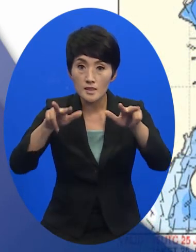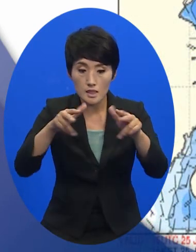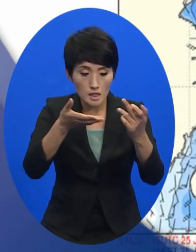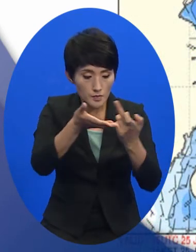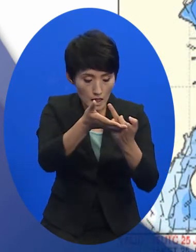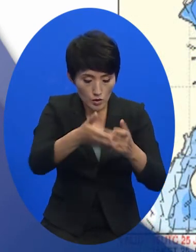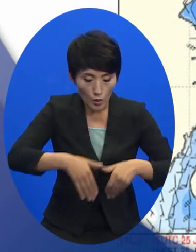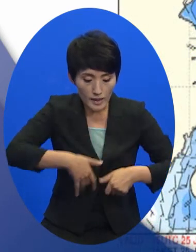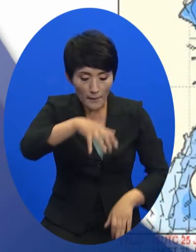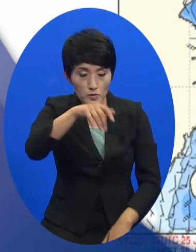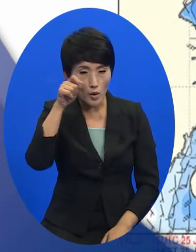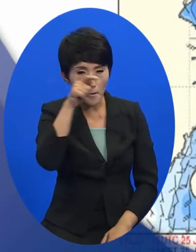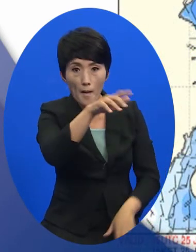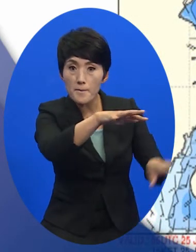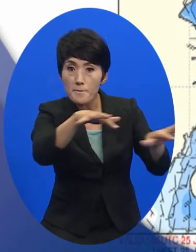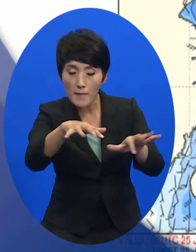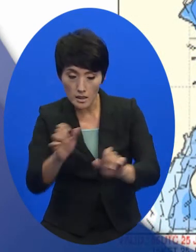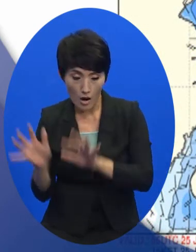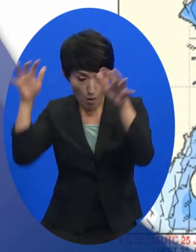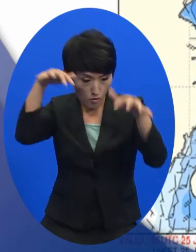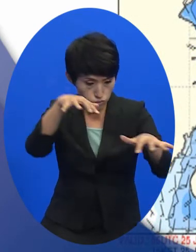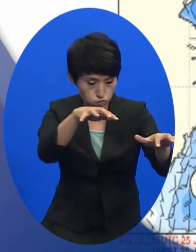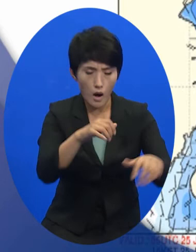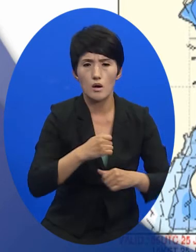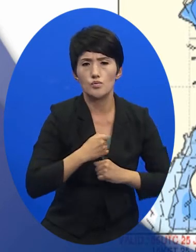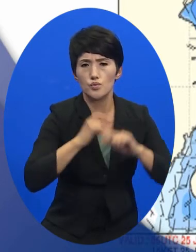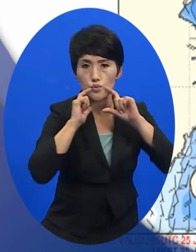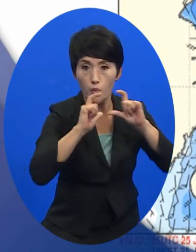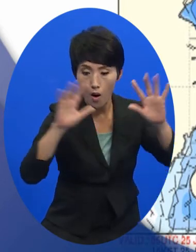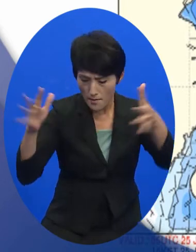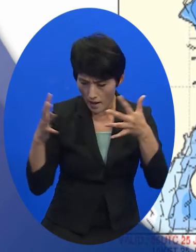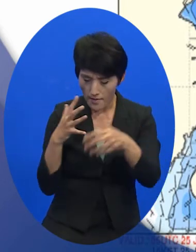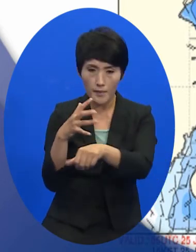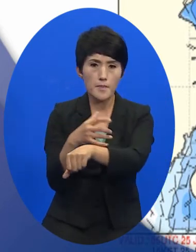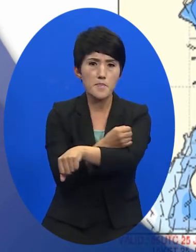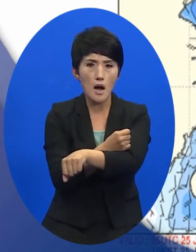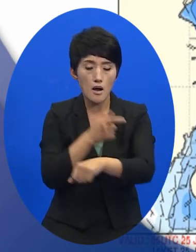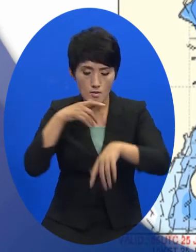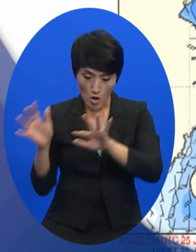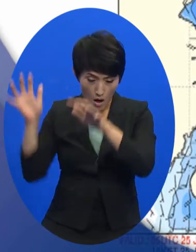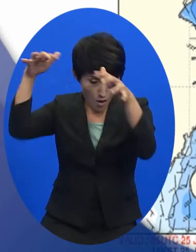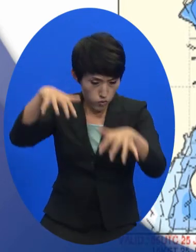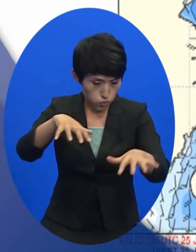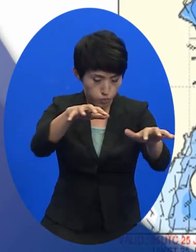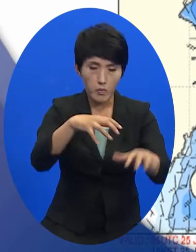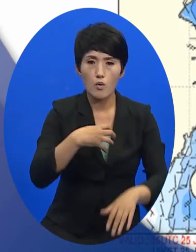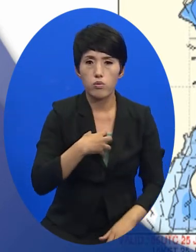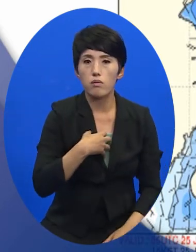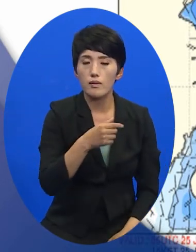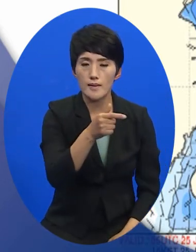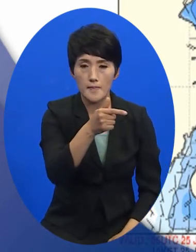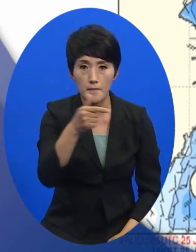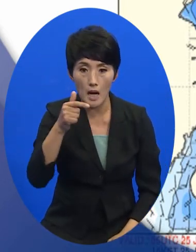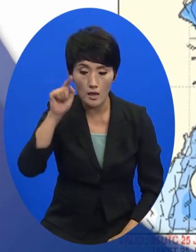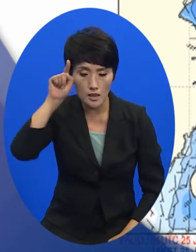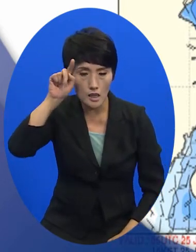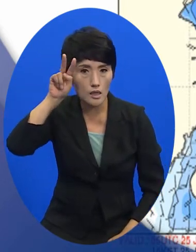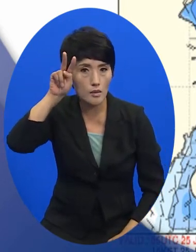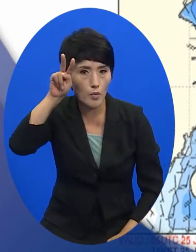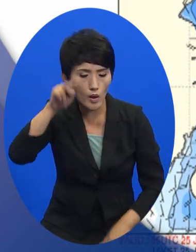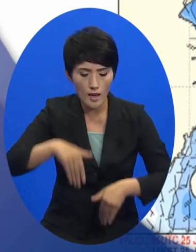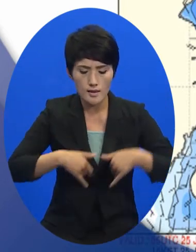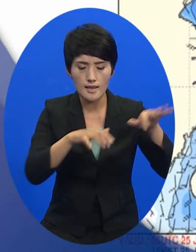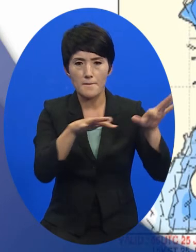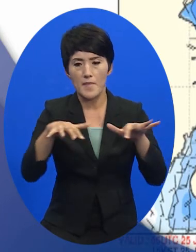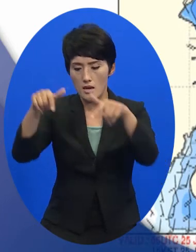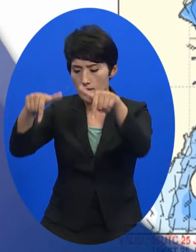현재 제주도 남쪽 먼바다에 풍랑주의보가 발효 중인 가운데 바람이 강하게 불고 물결이 매우 높게 일고 있으며 내일과 모레는